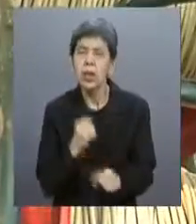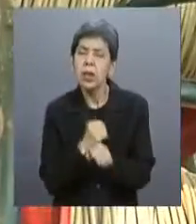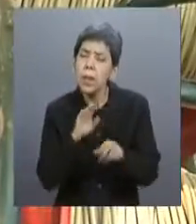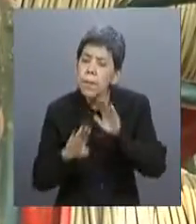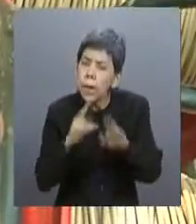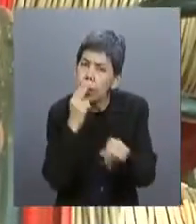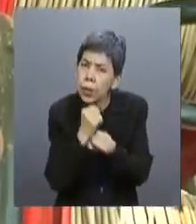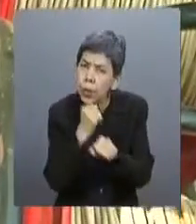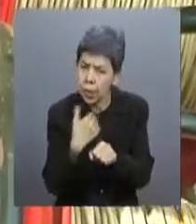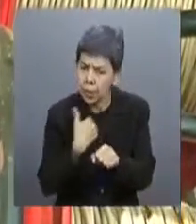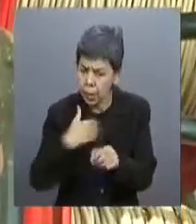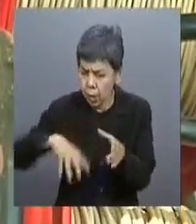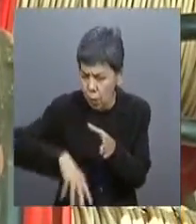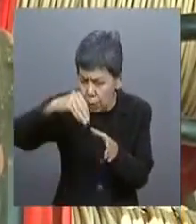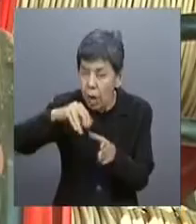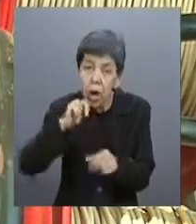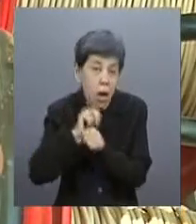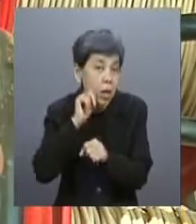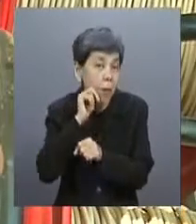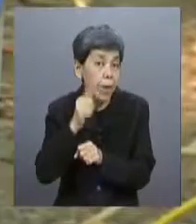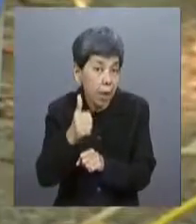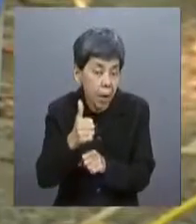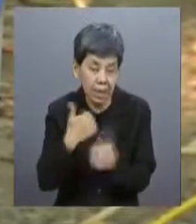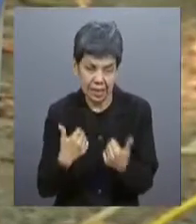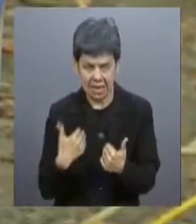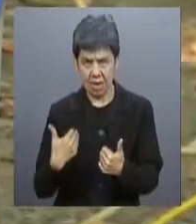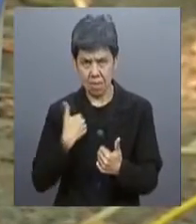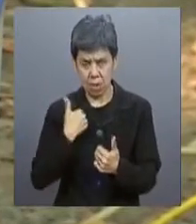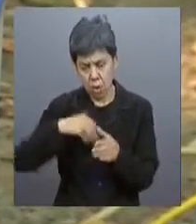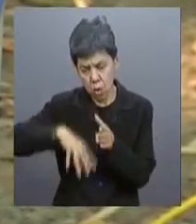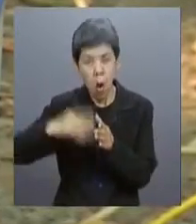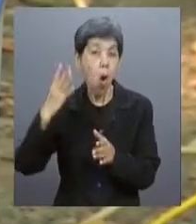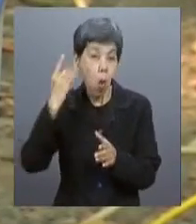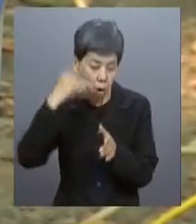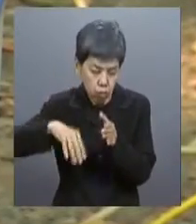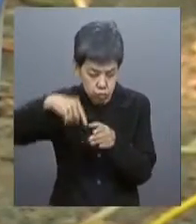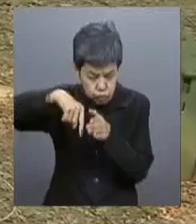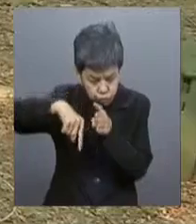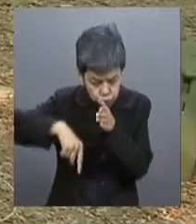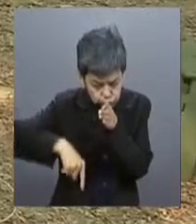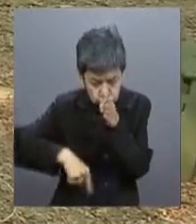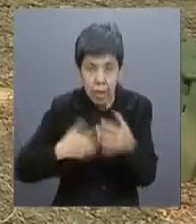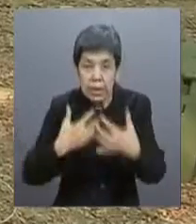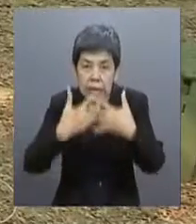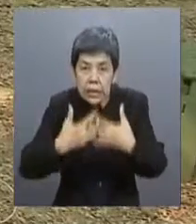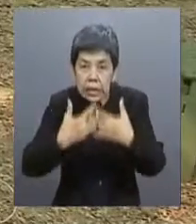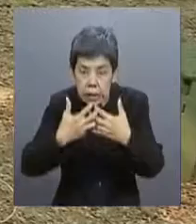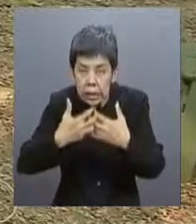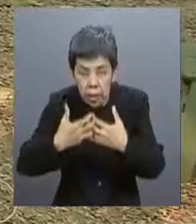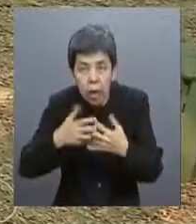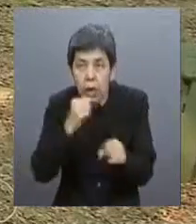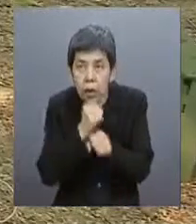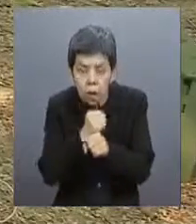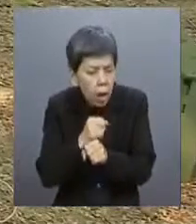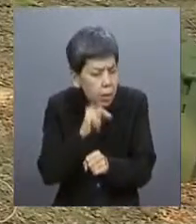บเทียบค่าของการขุดเจาะ บ่อบาดาลน้ำตื้นหลังจากที่มีการขุดเจาะเมื่อวานนี้โดยเจ้าหน้าที่จะใช้เครื่องสำรวจธรณีฟิสิกส์เพื่อ